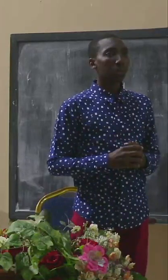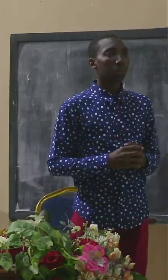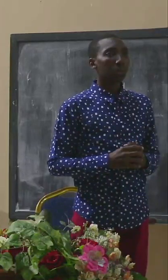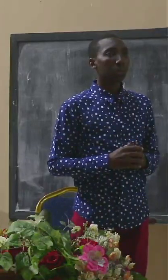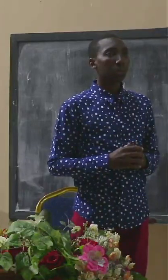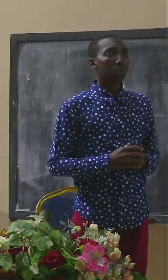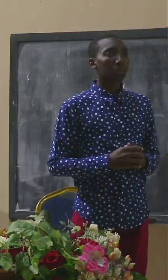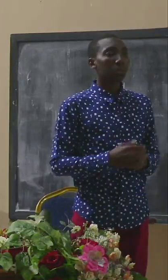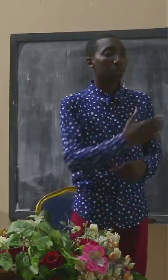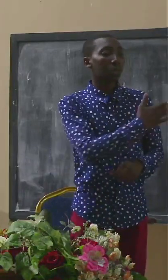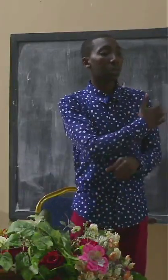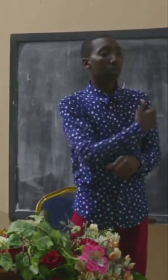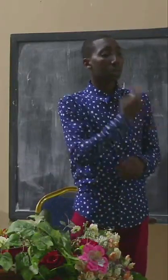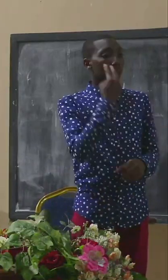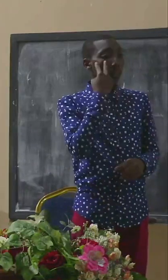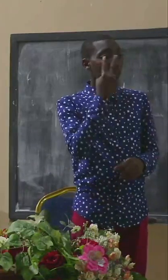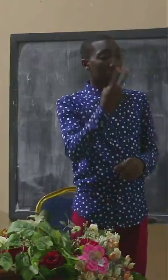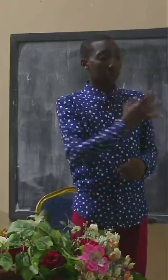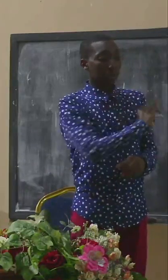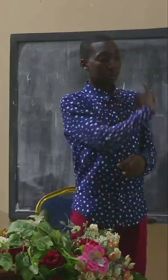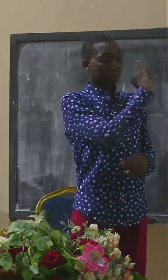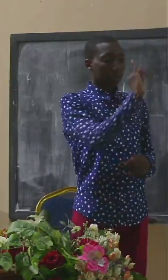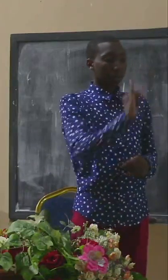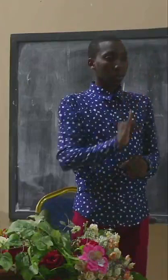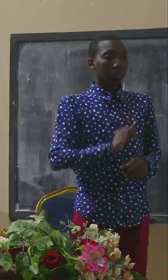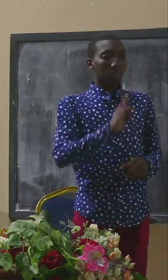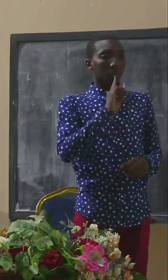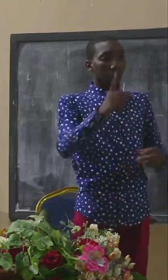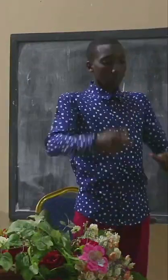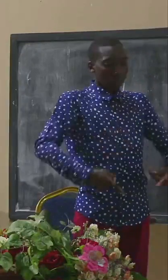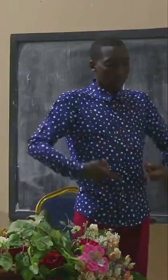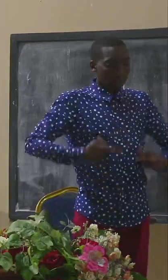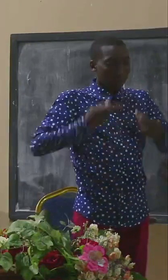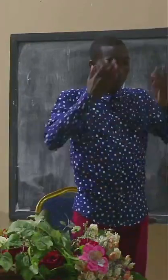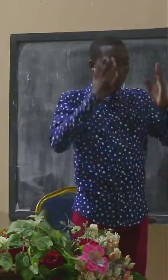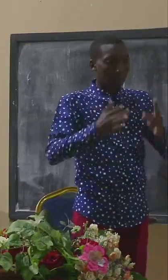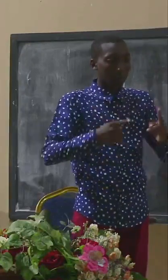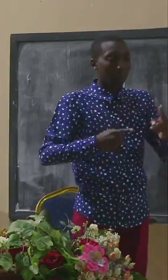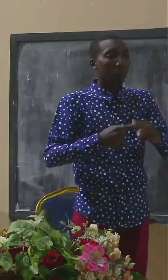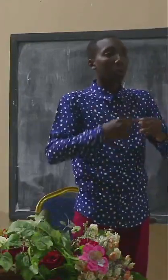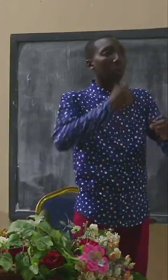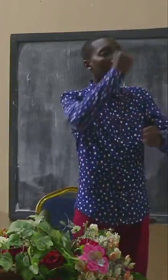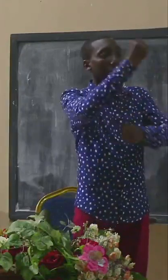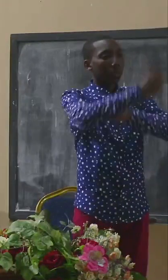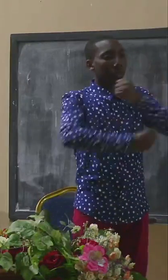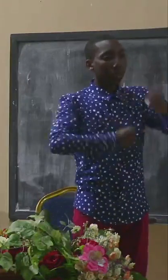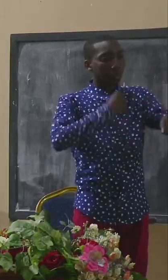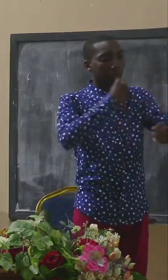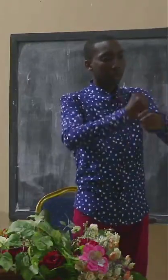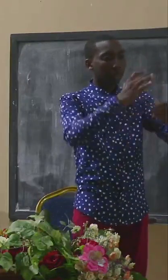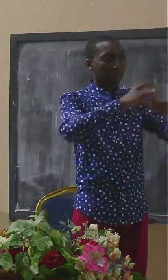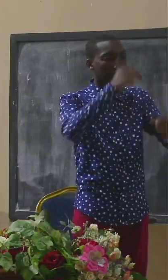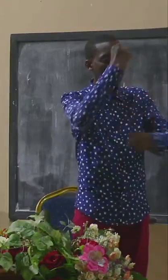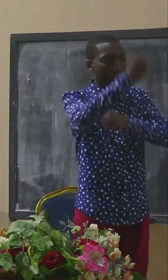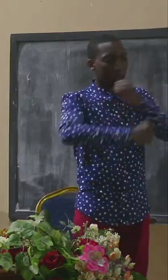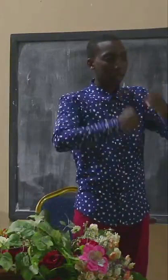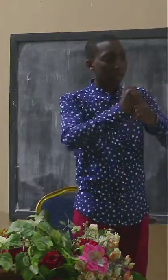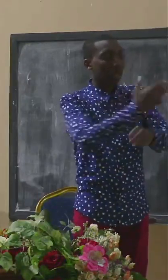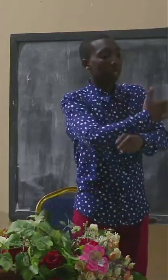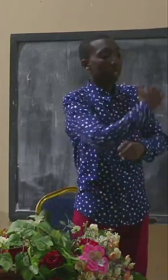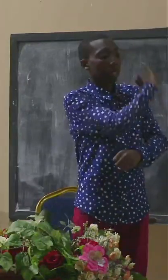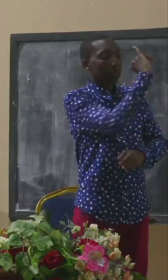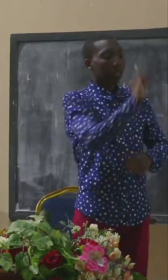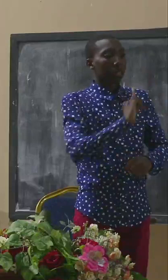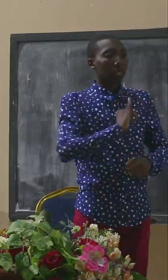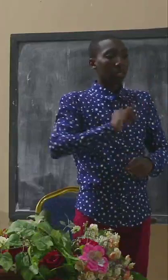Okay. Et voici, je suis vivant au siècle des siècles. Et je tiens les clés de la mort et